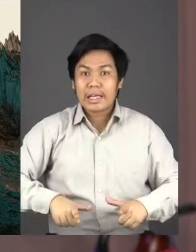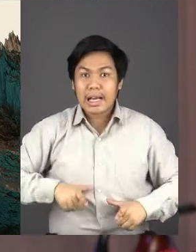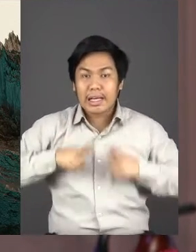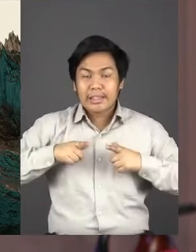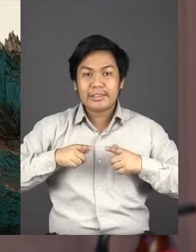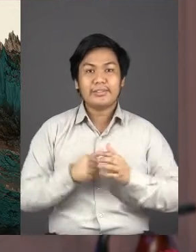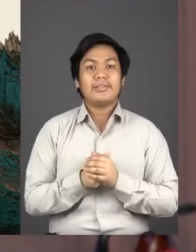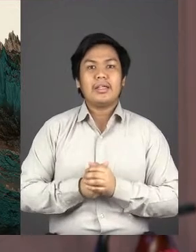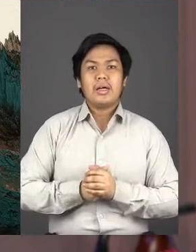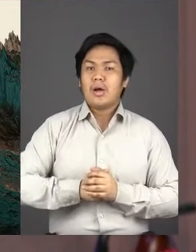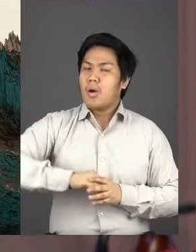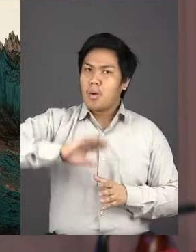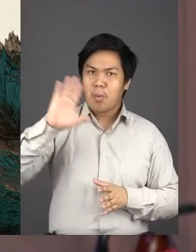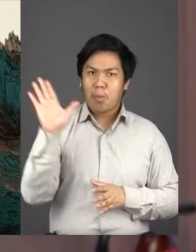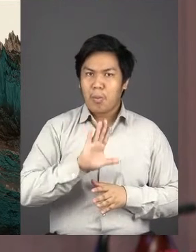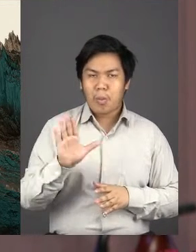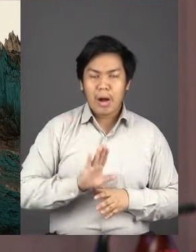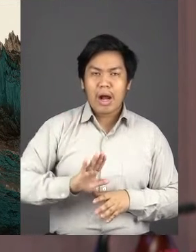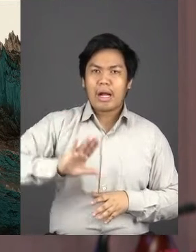unwise,